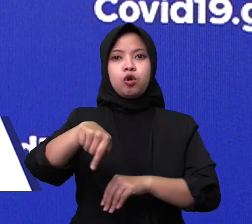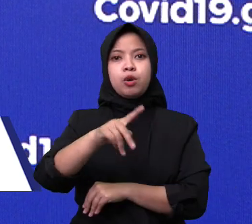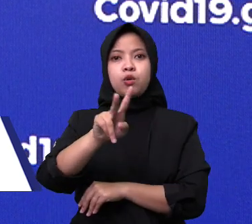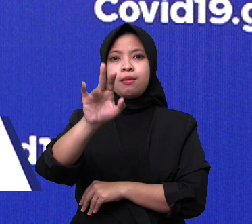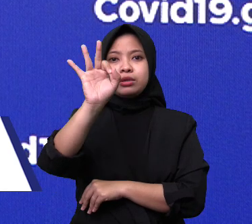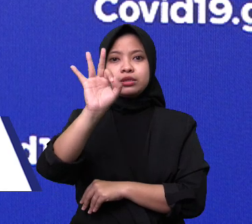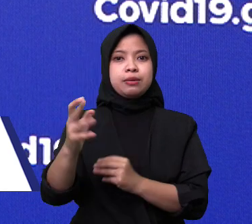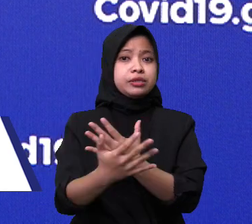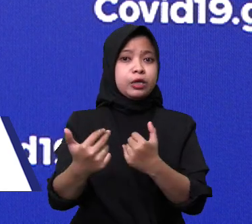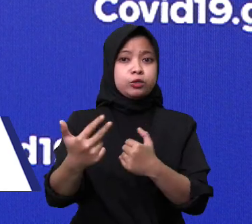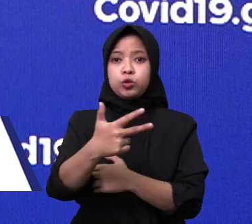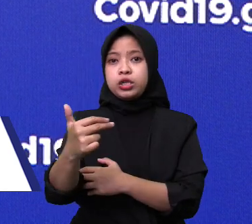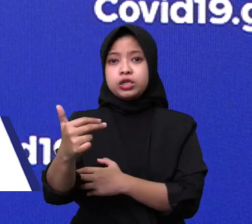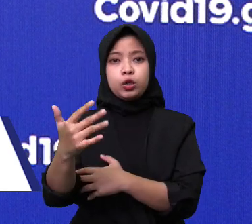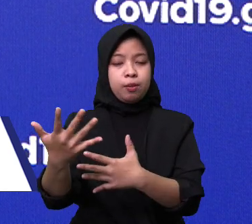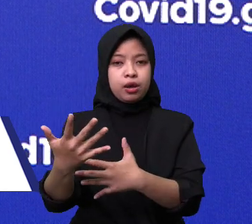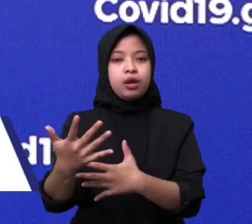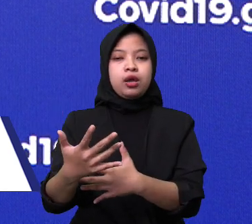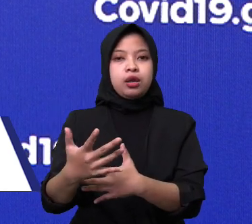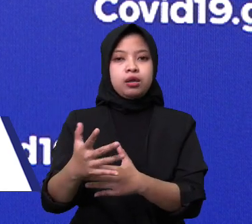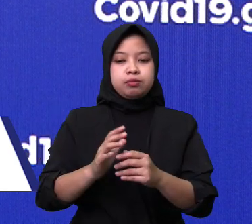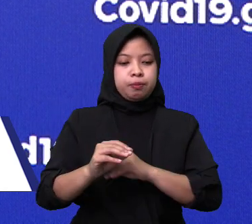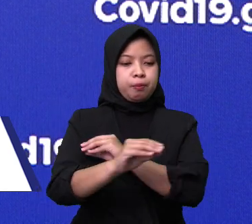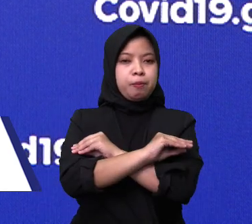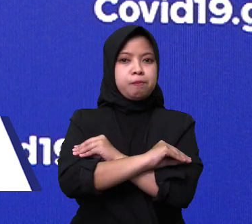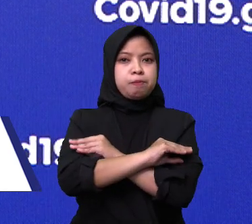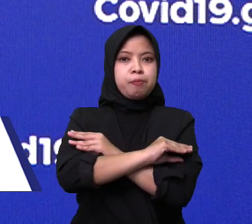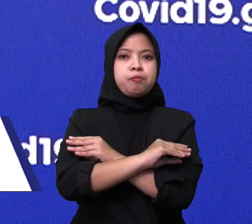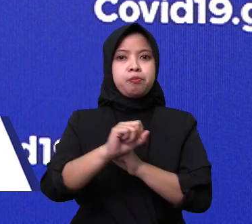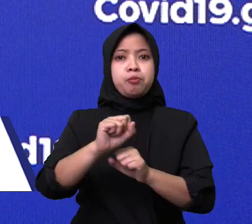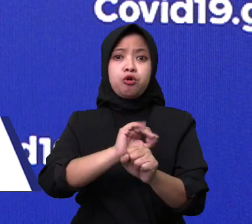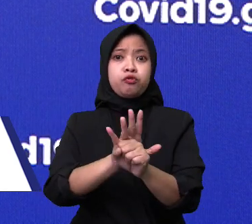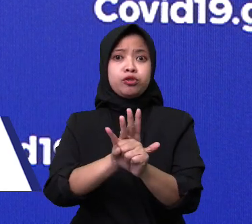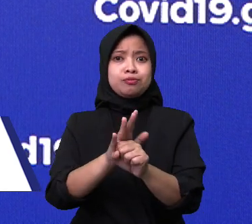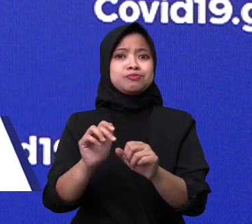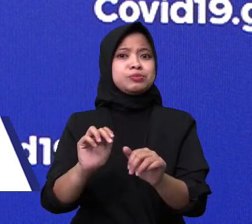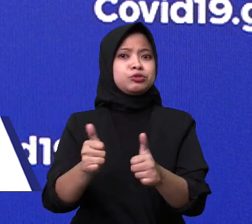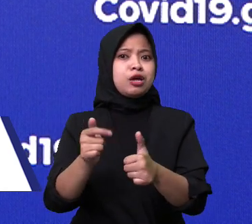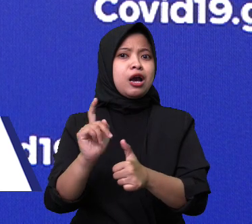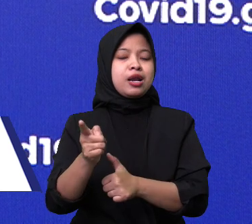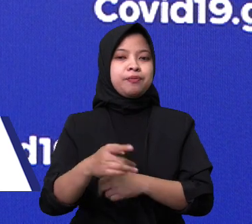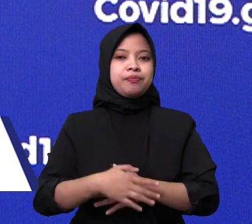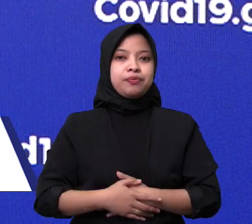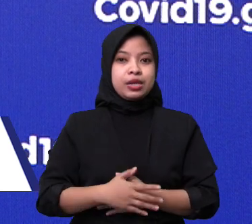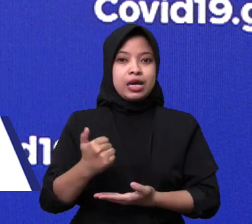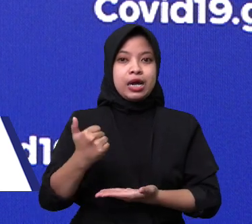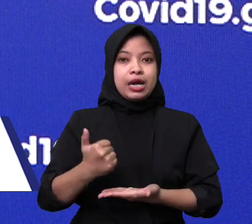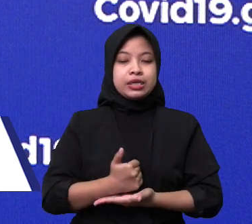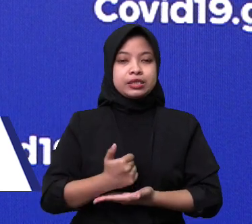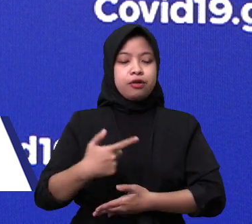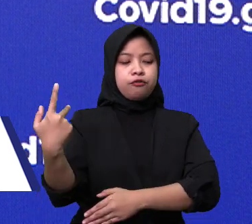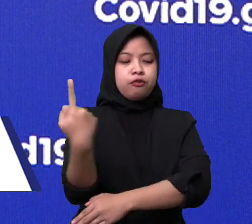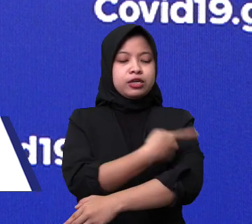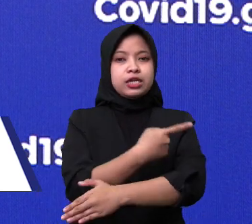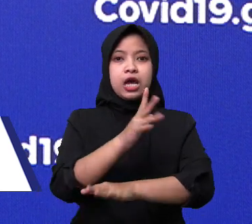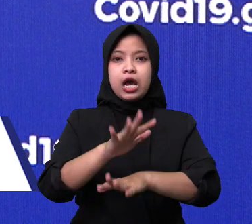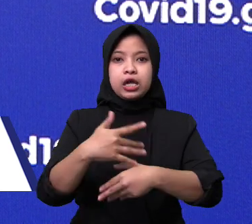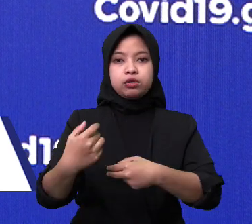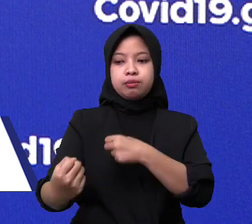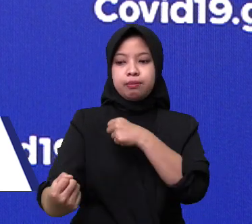99,2% masyarakat Indonesia sudah memiliki antibodi COVID-19, baik antibodi yang berasal dari vaksinasi maupun